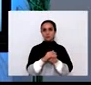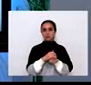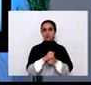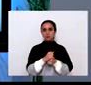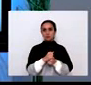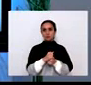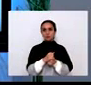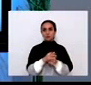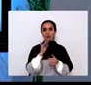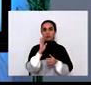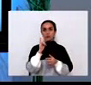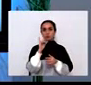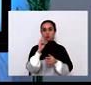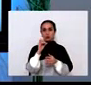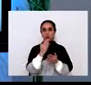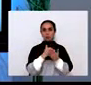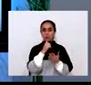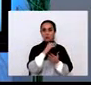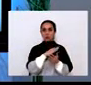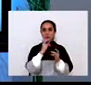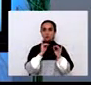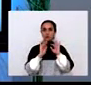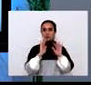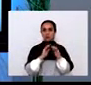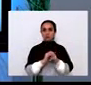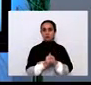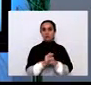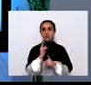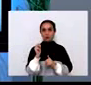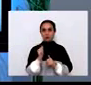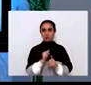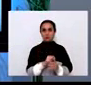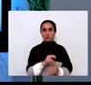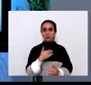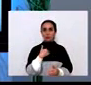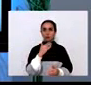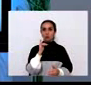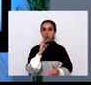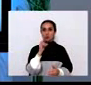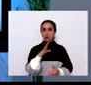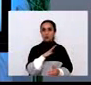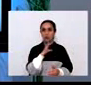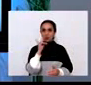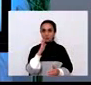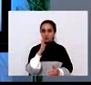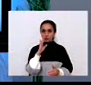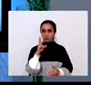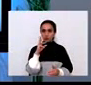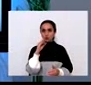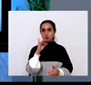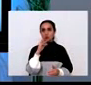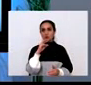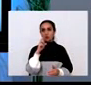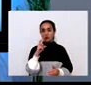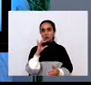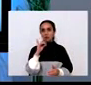Второй вопрос. Вы уже побывали в музеях или на выставках? Да, мы уже побывали и в музеях, и